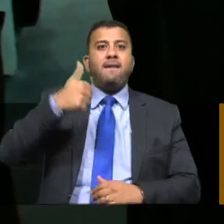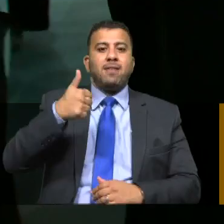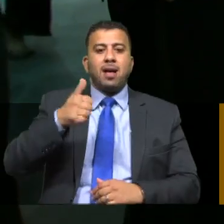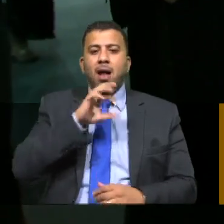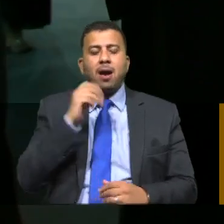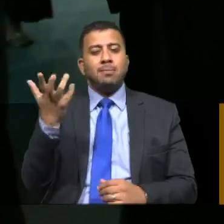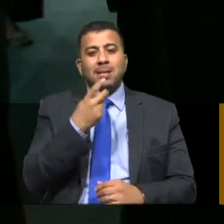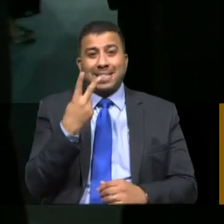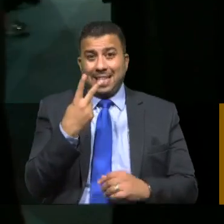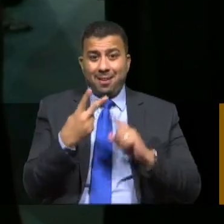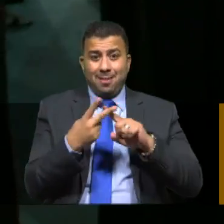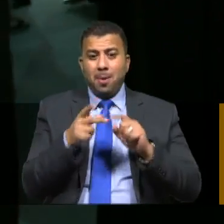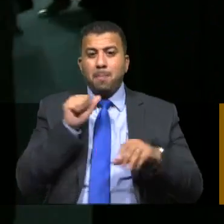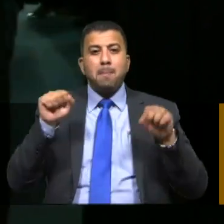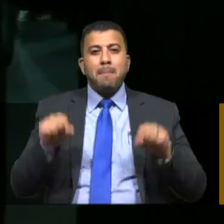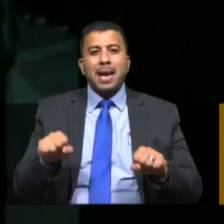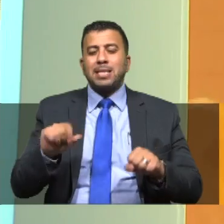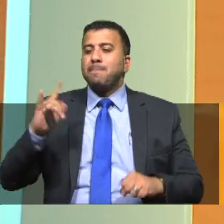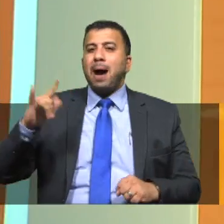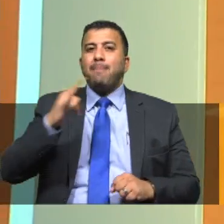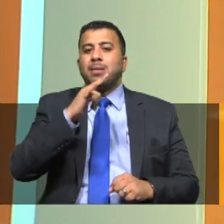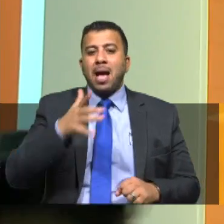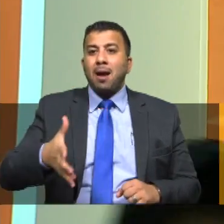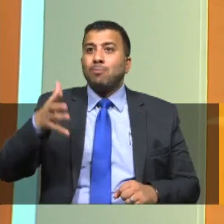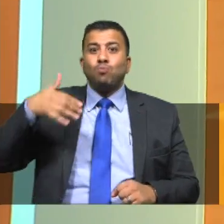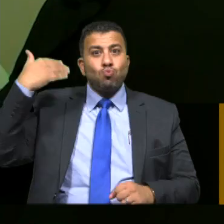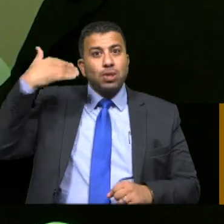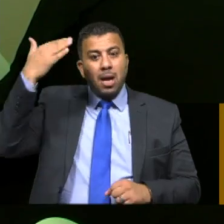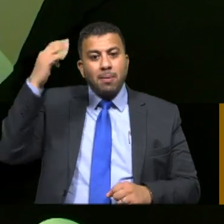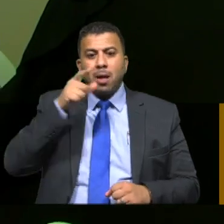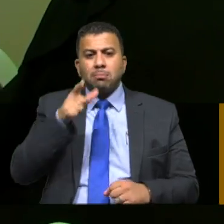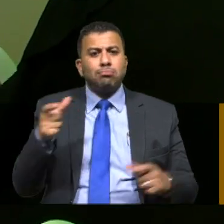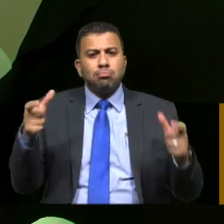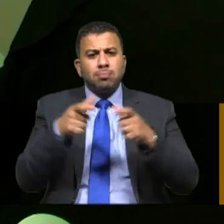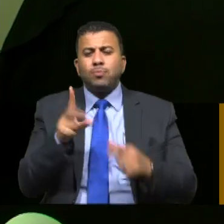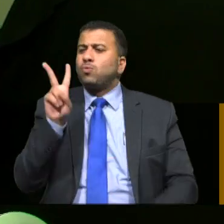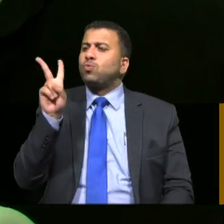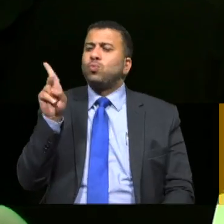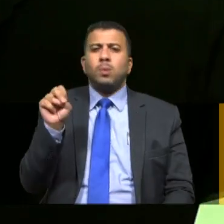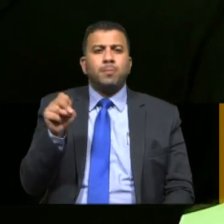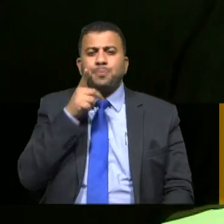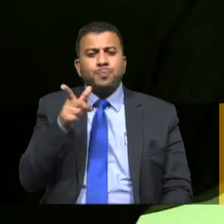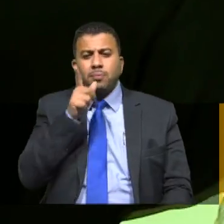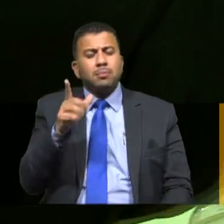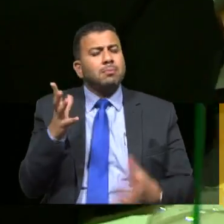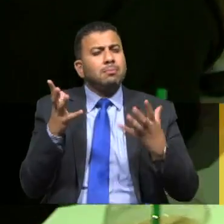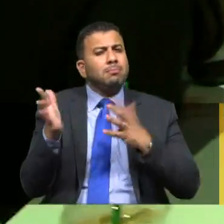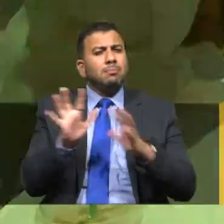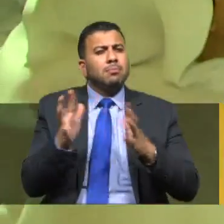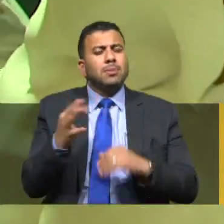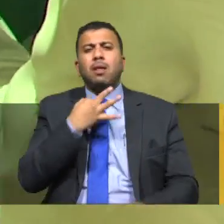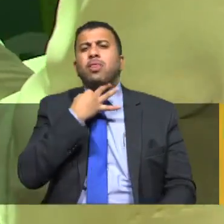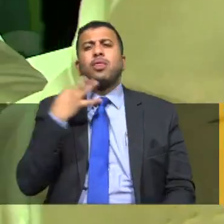النسخة الثانية من مجلس محمد بن زايد لأجيال المستقبل التي تعقد على مدى يومين تشمل ما يقارب